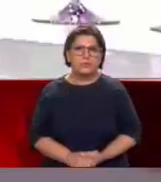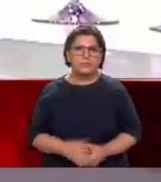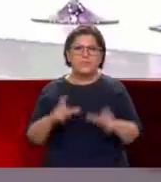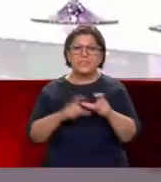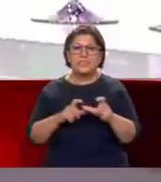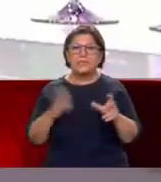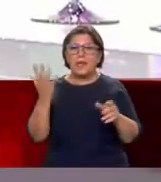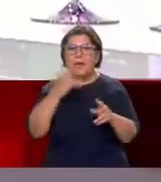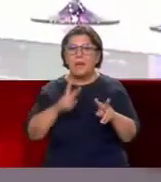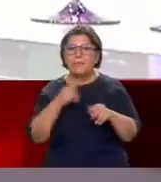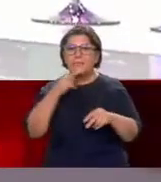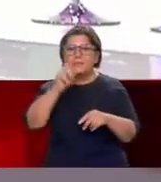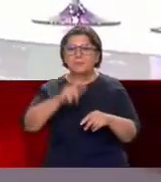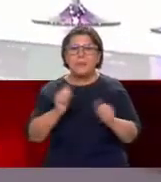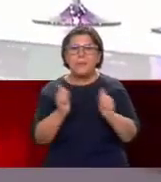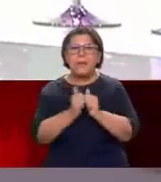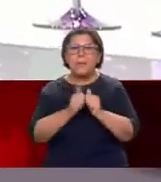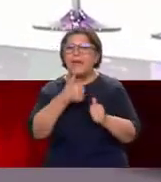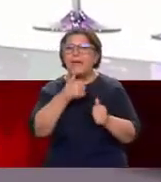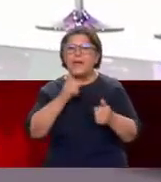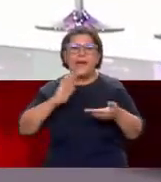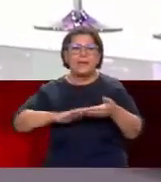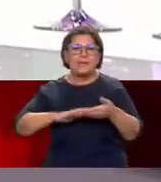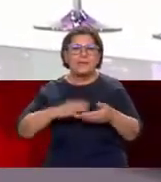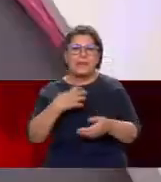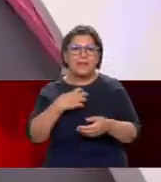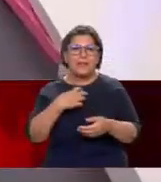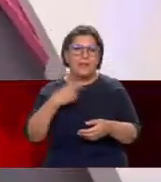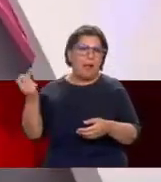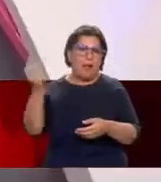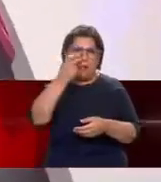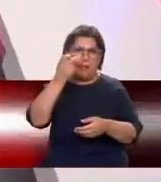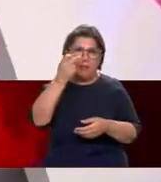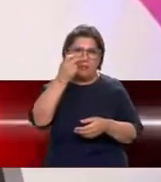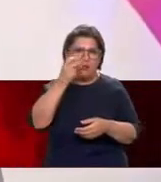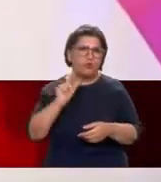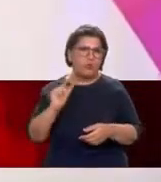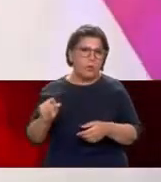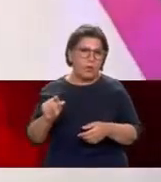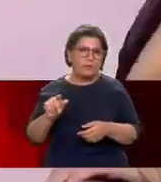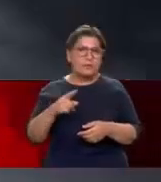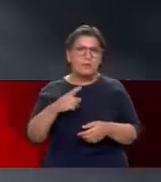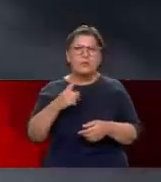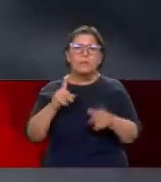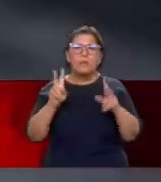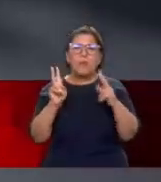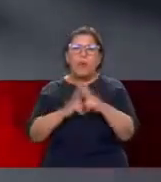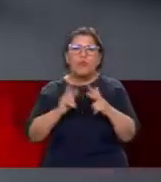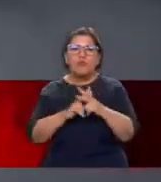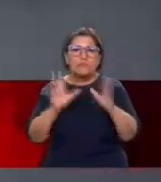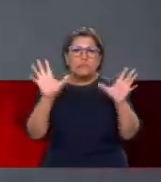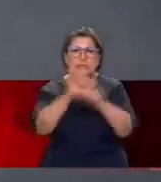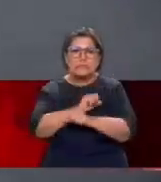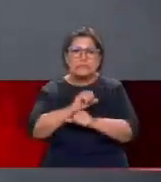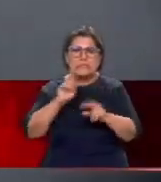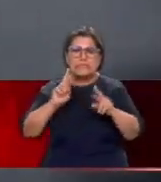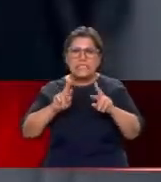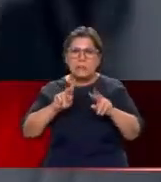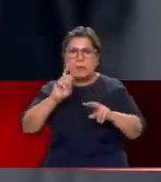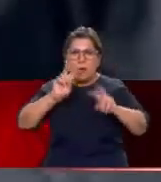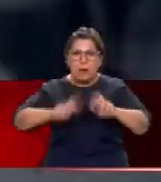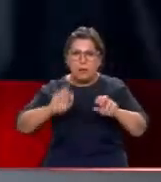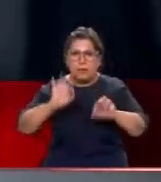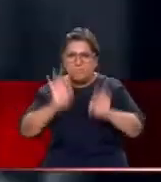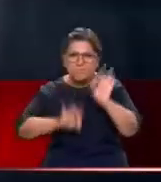Gizem Karamelek bir süredir birlikte olduğu erkek arkadaşının kendisini aldattığından şüphelendi. Dedektif gibi araştırmaya koyuldu. İddiaya göre